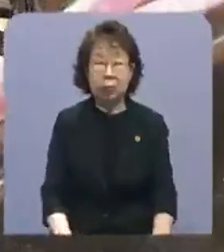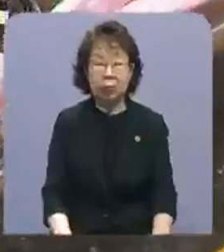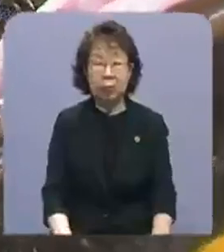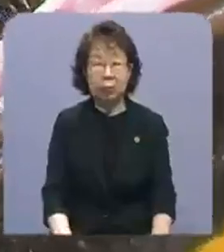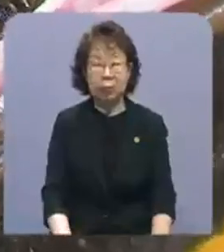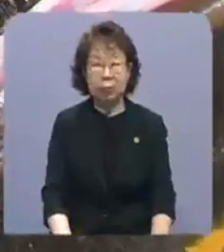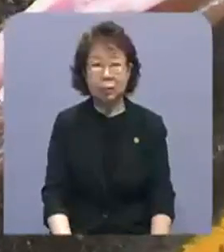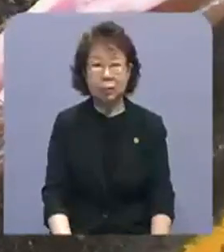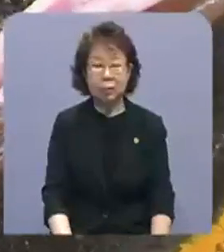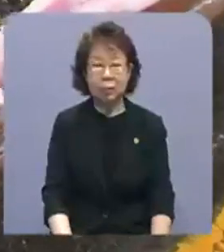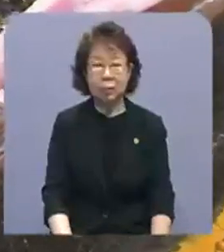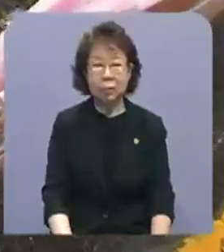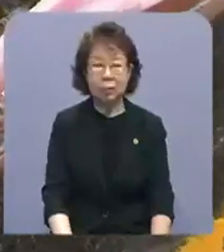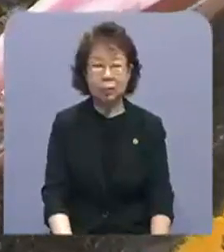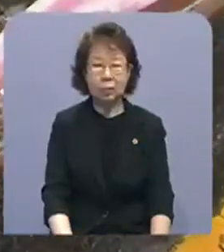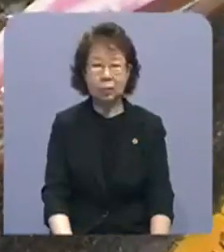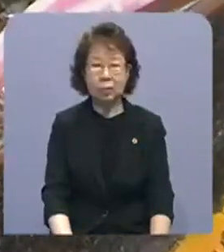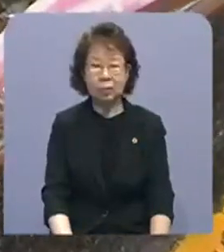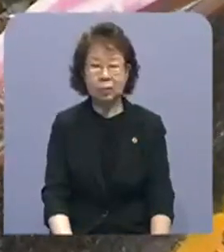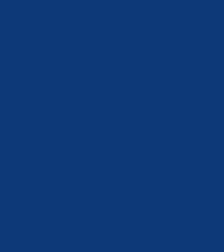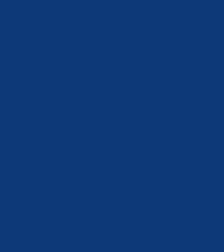뉴스 정민기 입니다